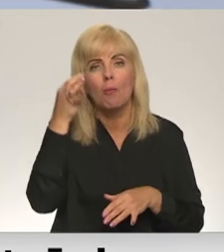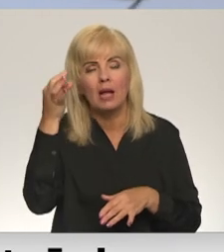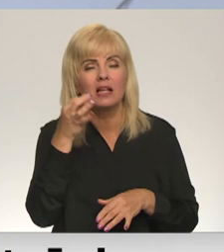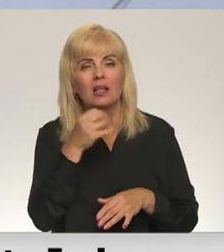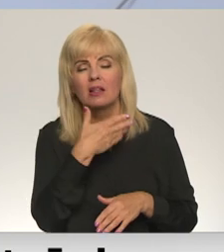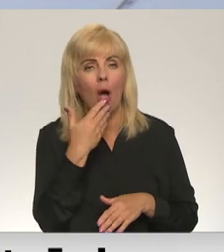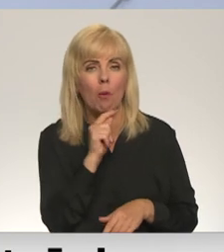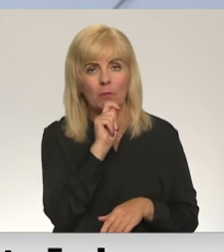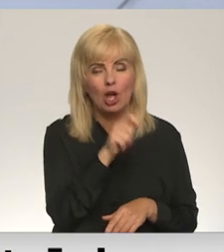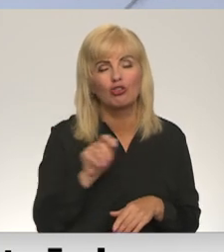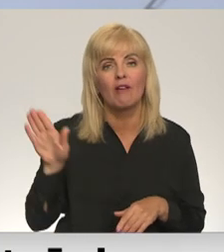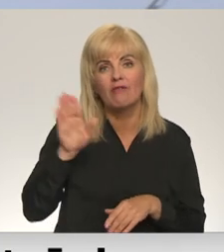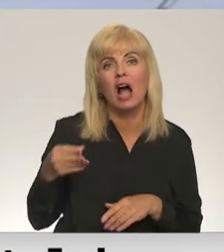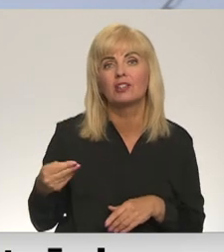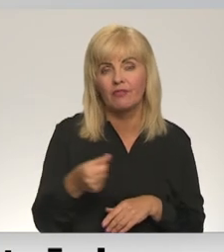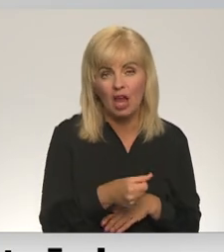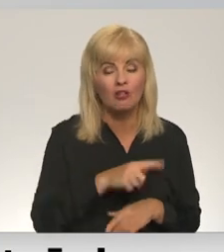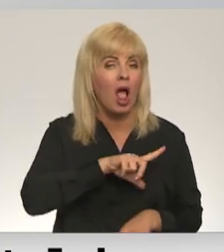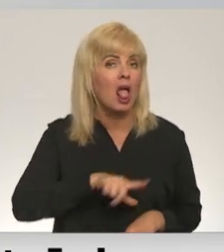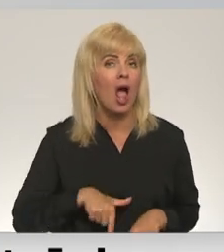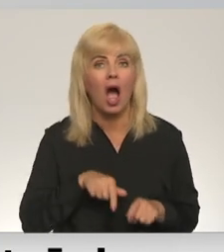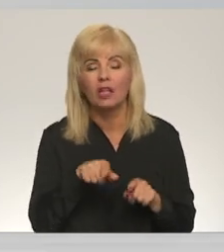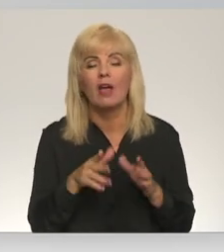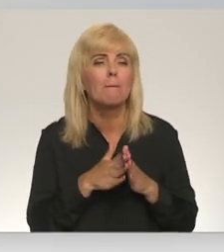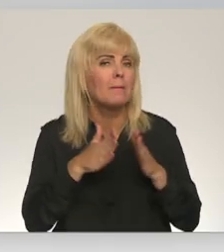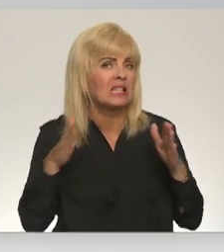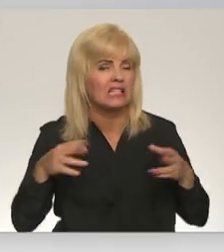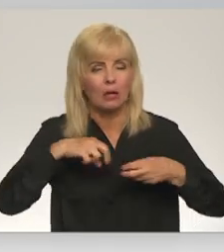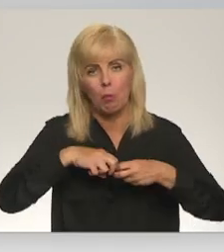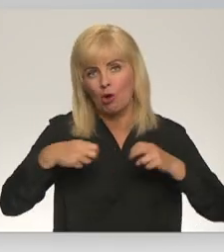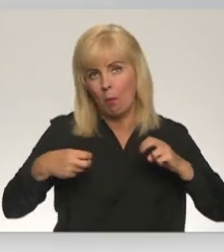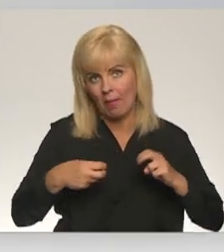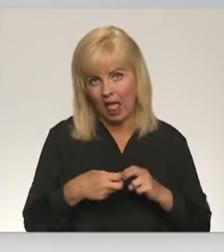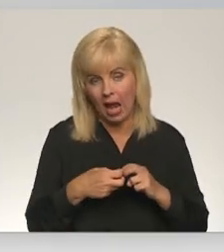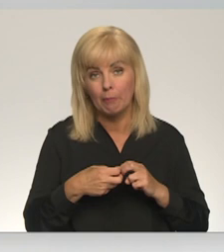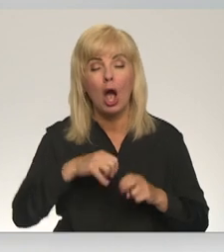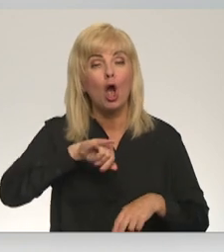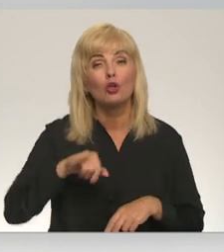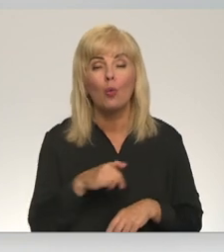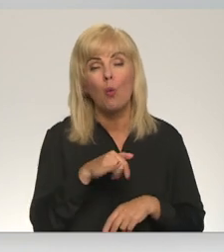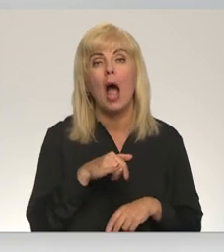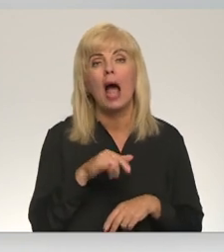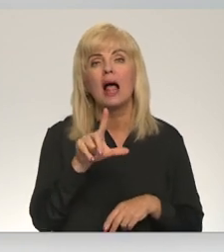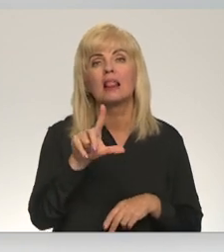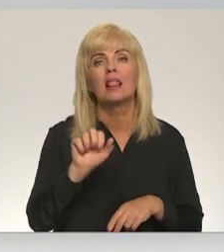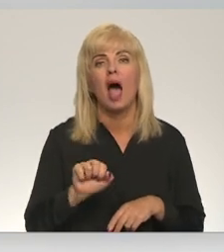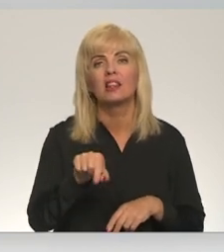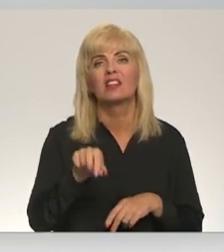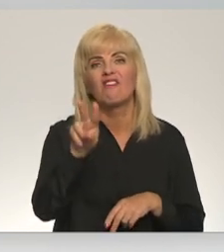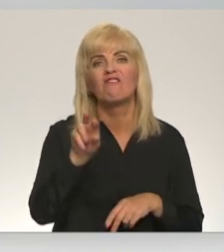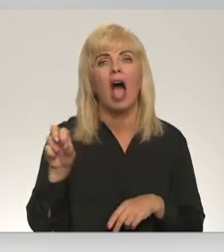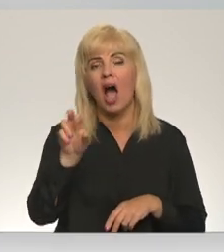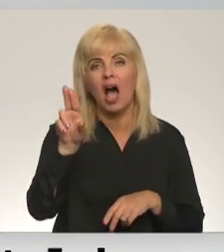valsts finansējums. Latvijā īstenībā šī ir milzīga problēma, jo latvānis ir gandrīz